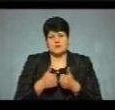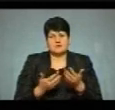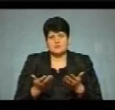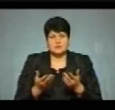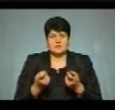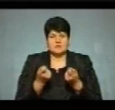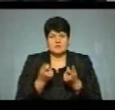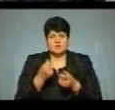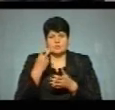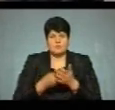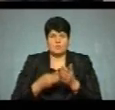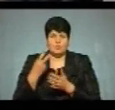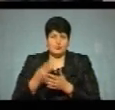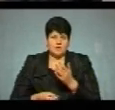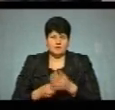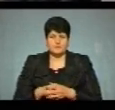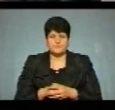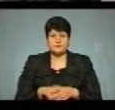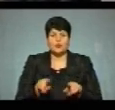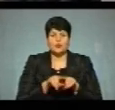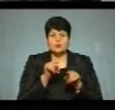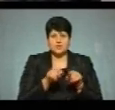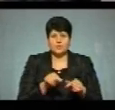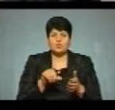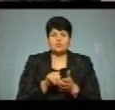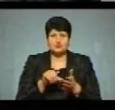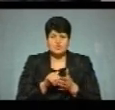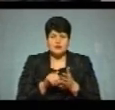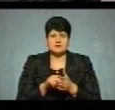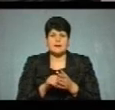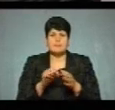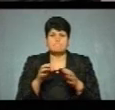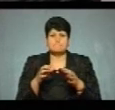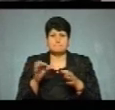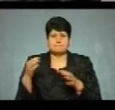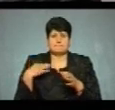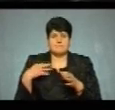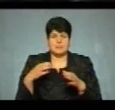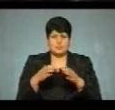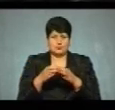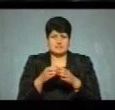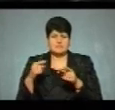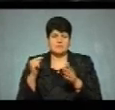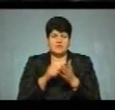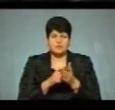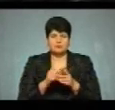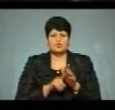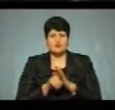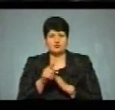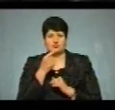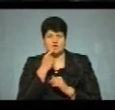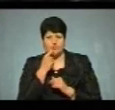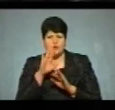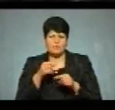я завжди проігрую. Ось так учасниці турніру битком. Білою кулею забивають у лунки спочатку червоні, потім